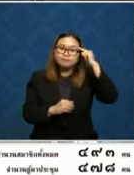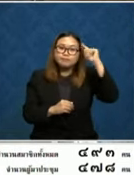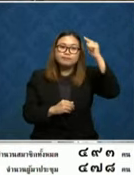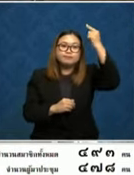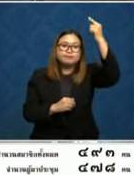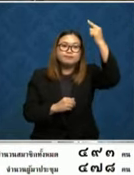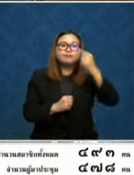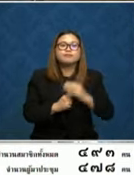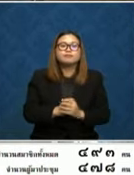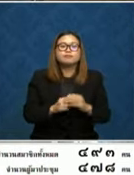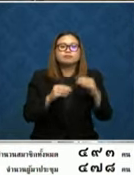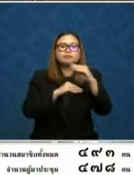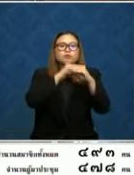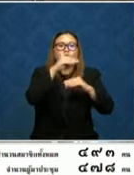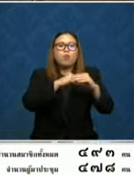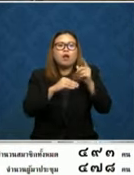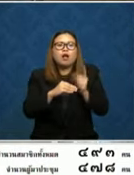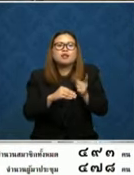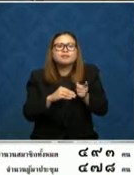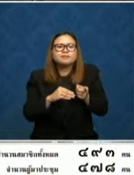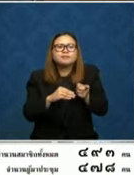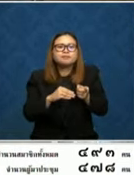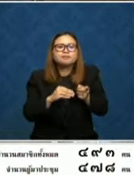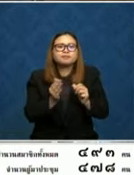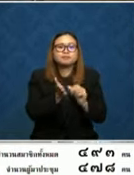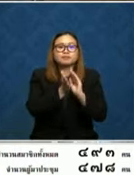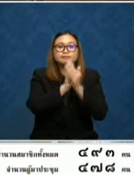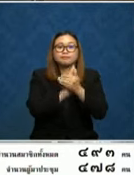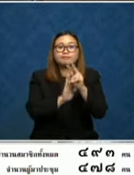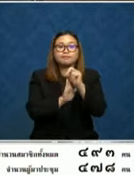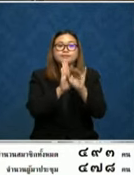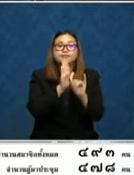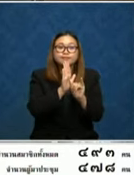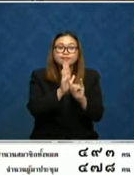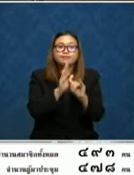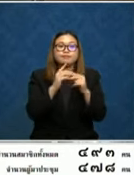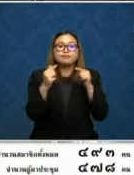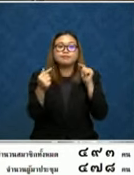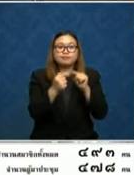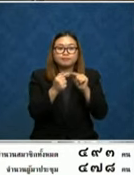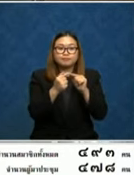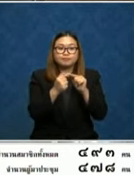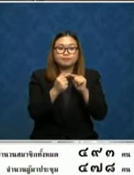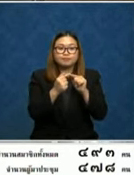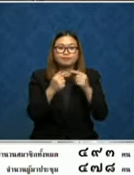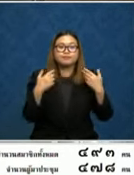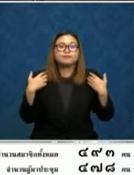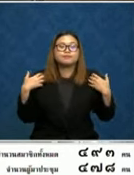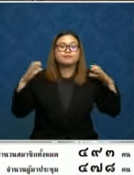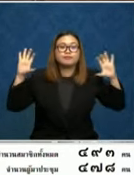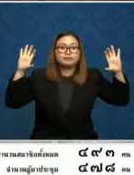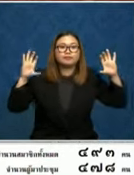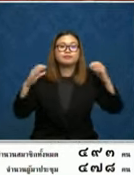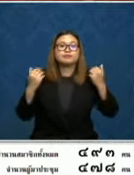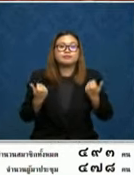ก็เป็นโครงการเดิมที่ปรับขึ้นมาให้เข้ากับนโยบายรัฐบาลปัจจุบันขอสไลด์ด้วยนะครับผม